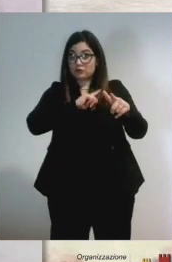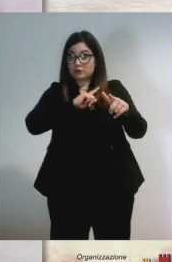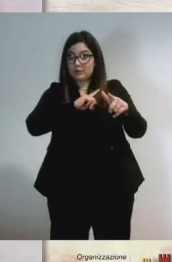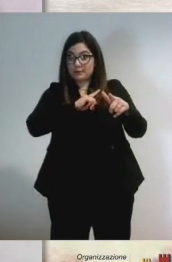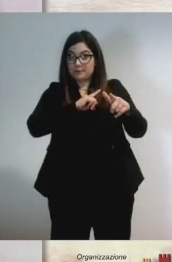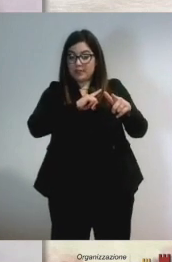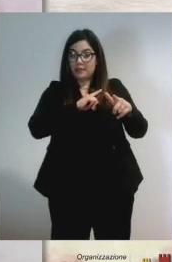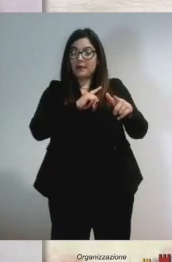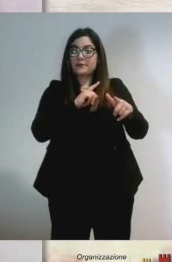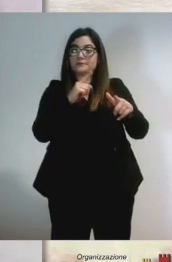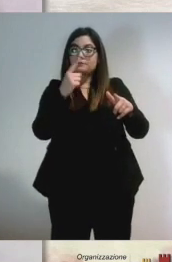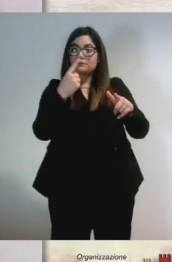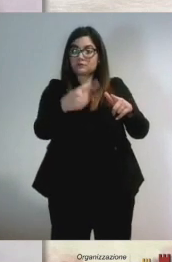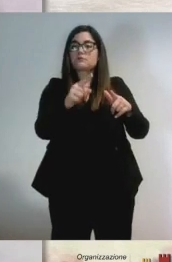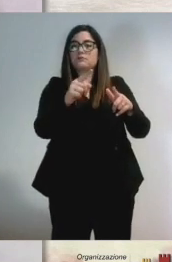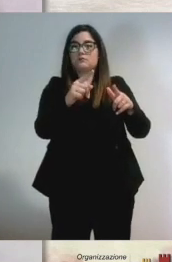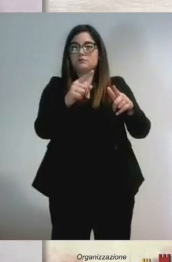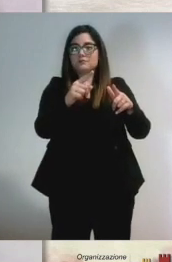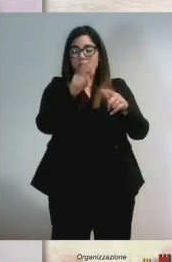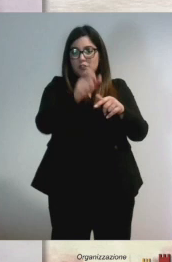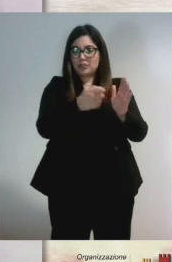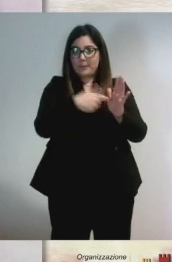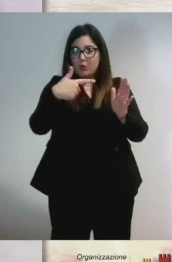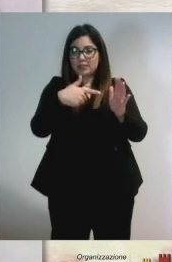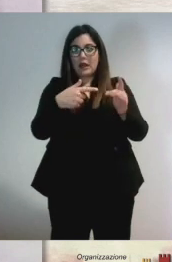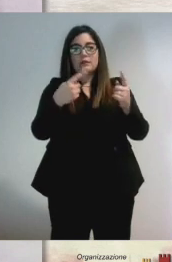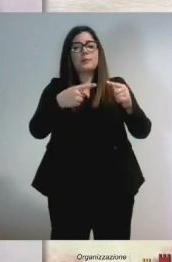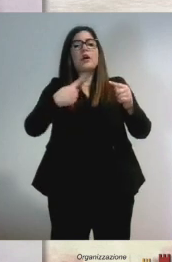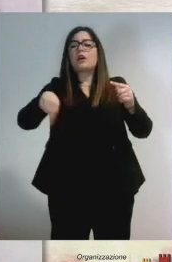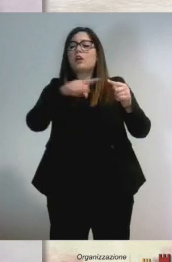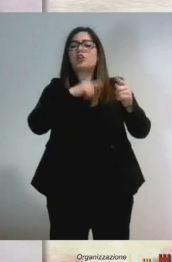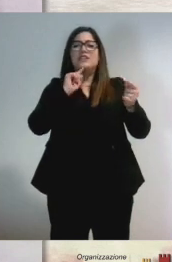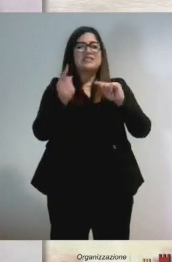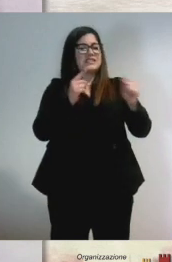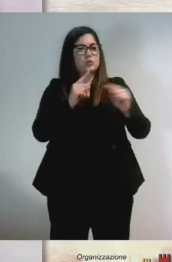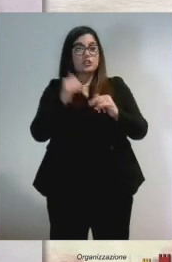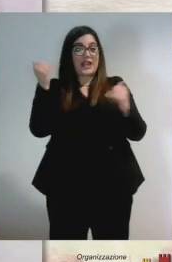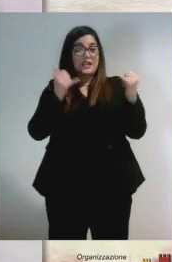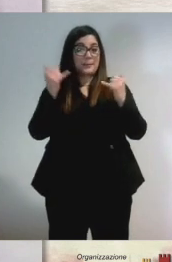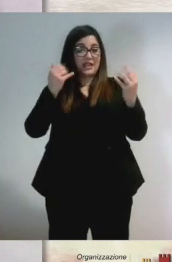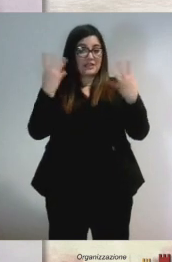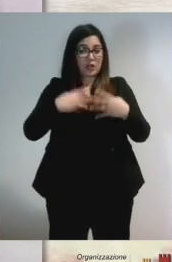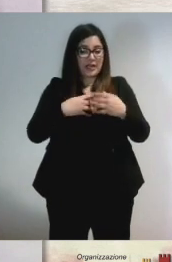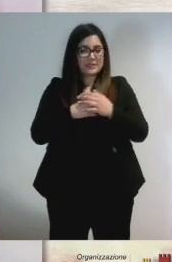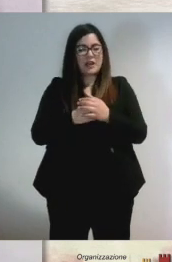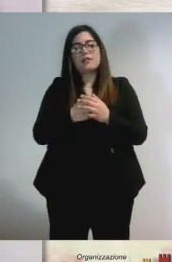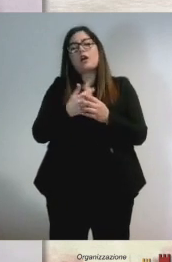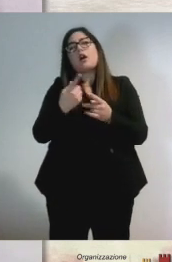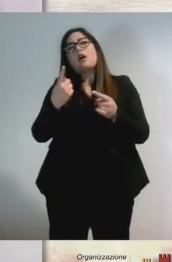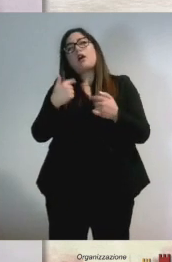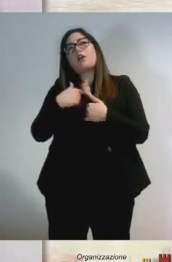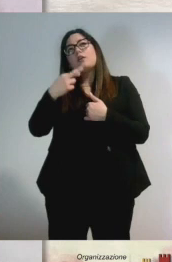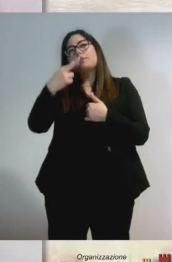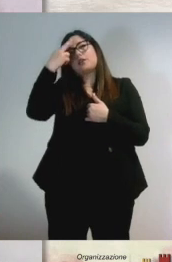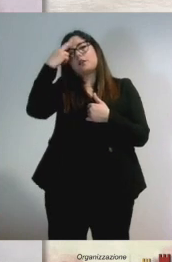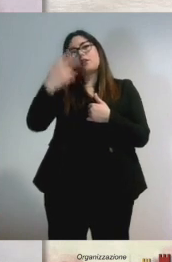come Don Ciotti abbiamo discusso di criminalità organizzata mi sono ricordato di Quando ho iniziato 18 19